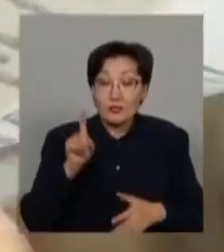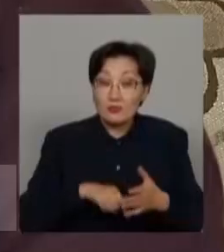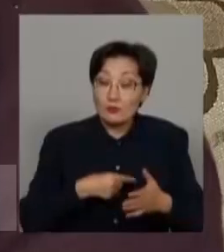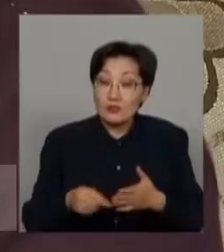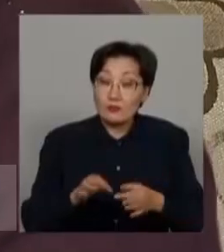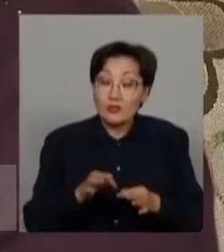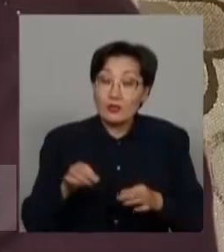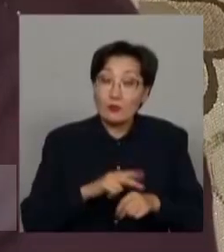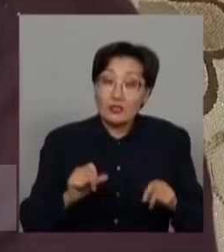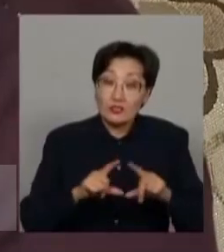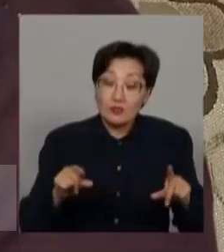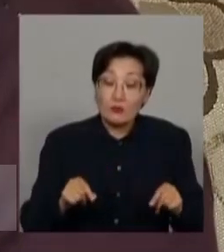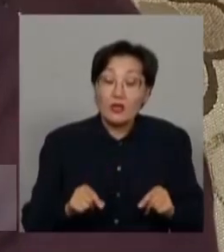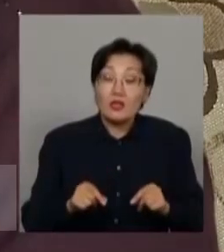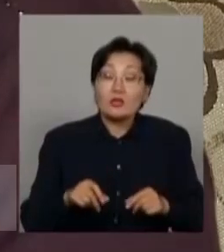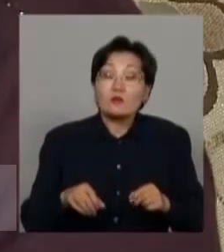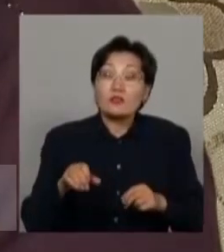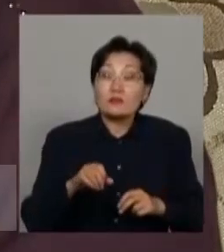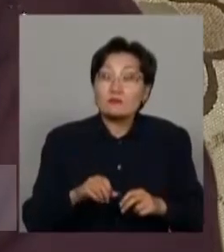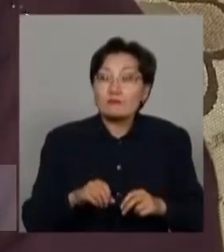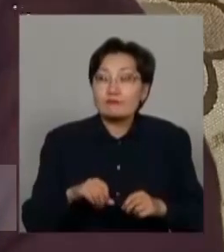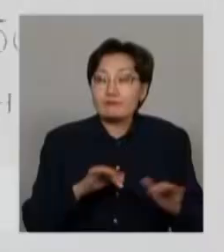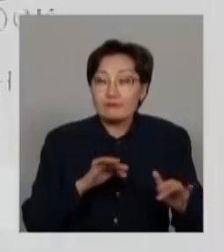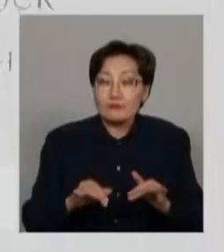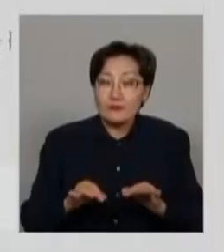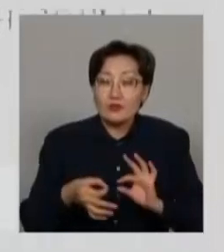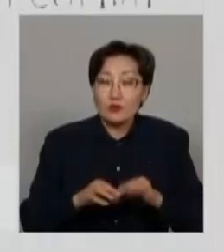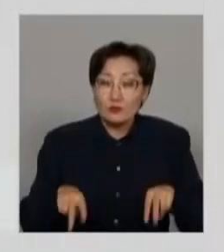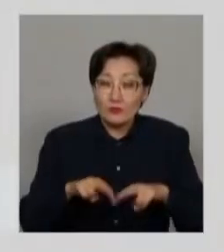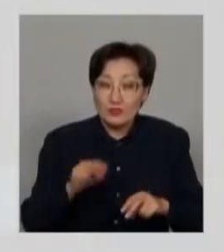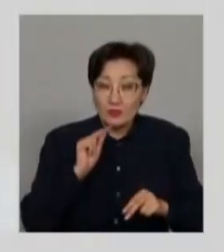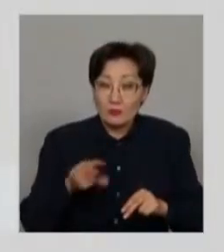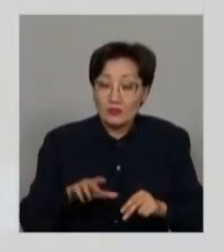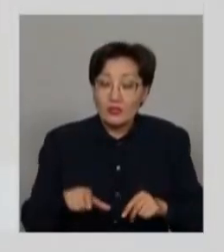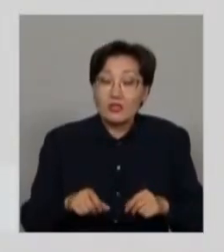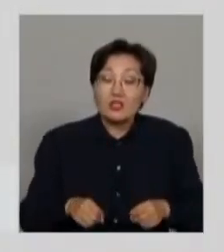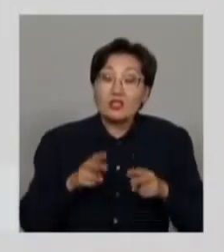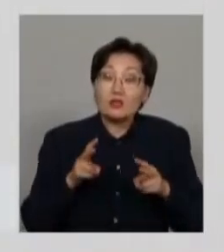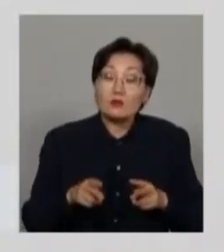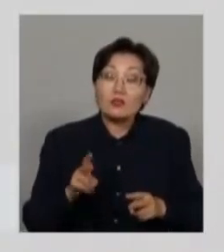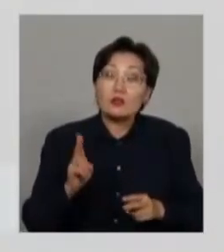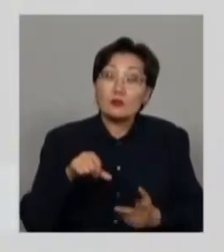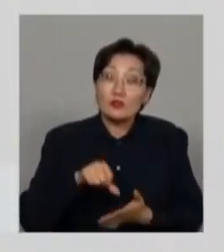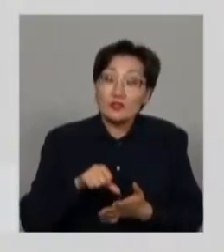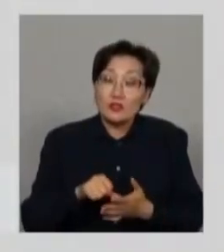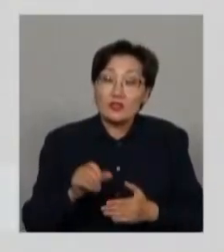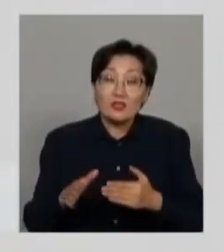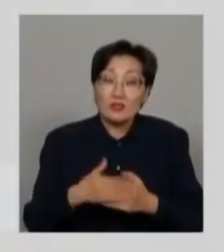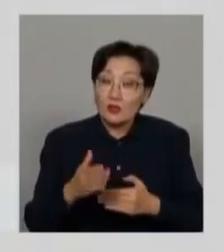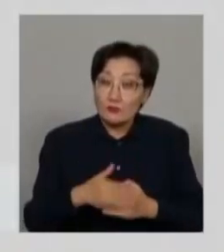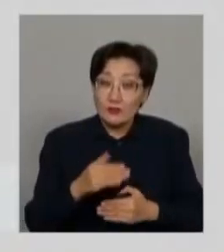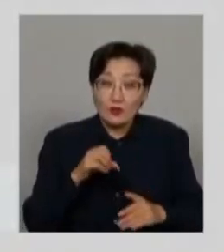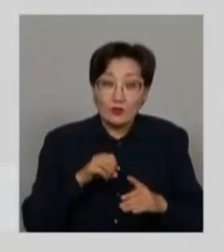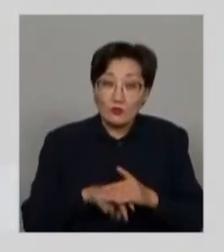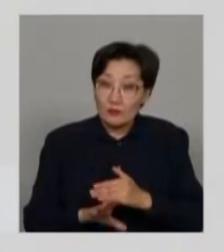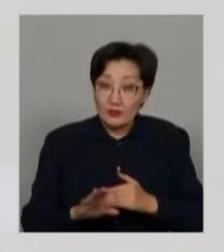облыстық полиция департаментіне барып, істің толықтай ашылуын талап еткен ана жазықсыздар қамалып, қылмыс жасағандар жауапкершіліктен жалтарып кетпесе екен дейді.